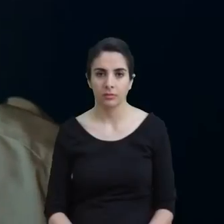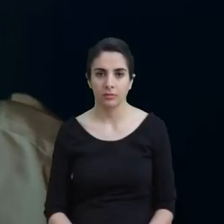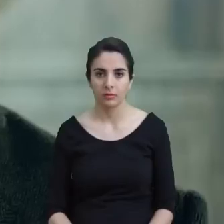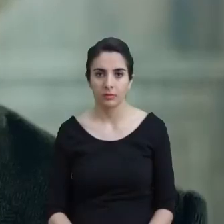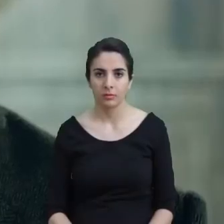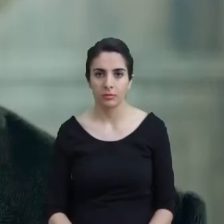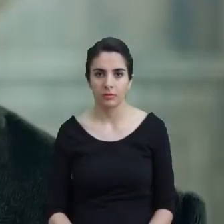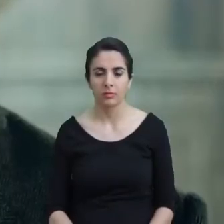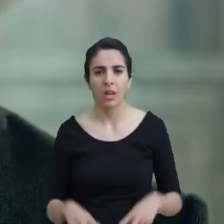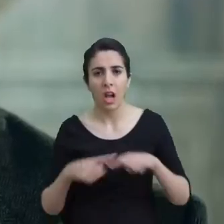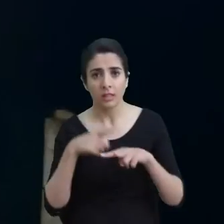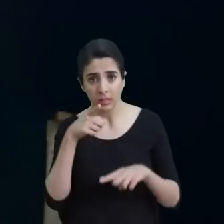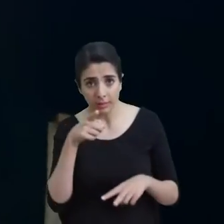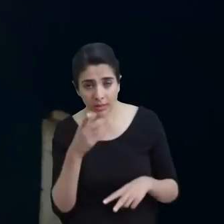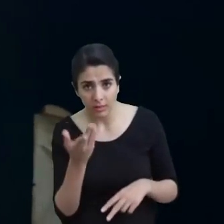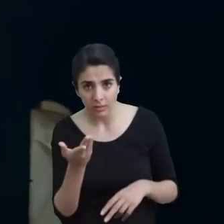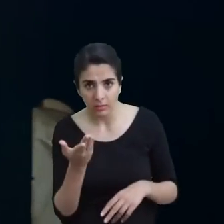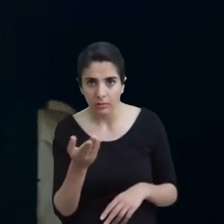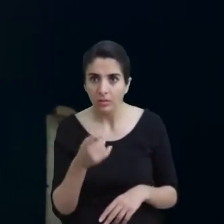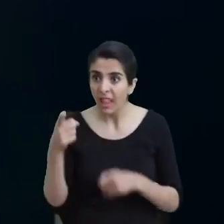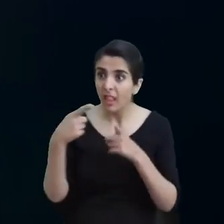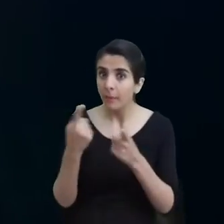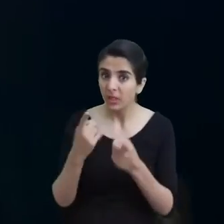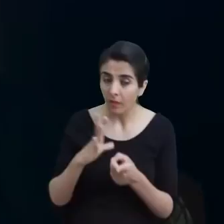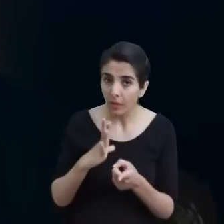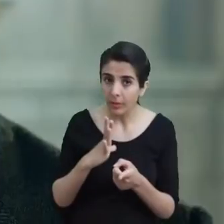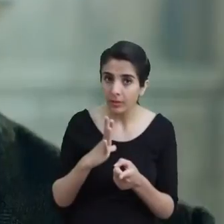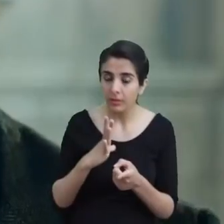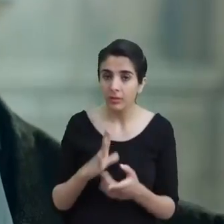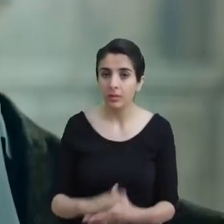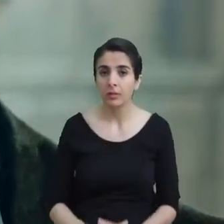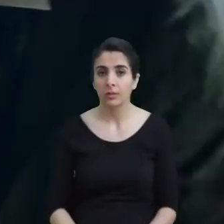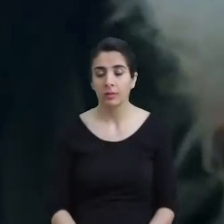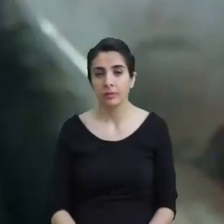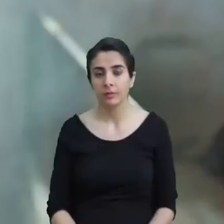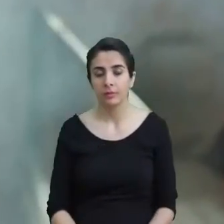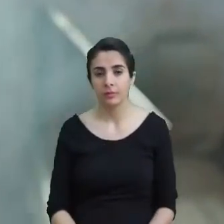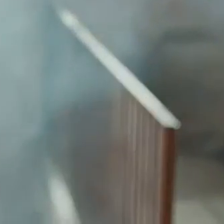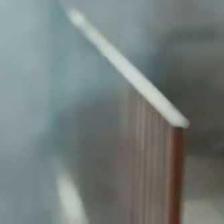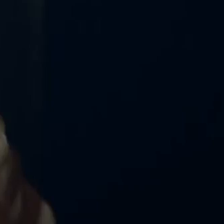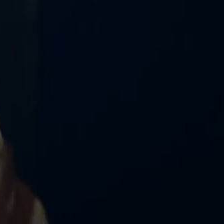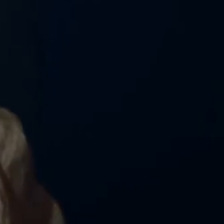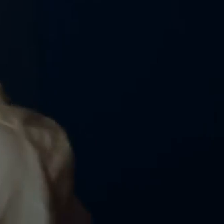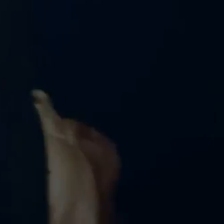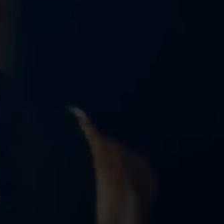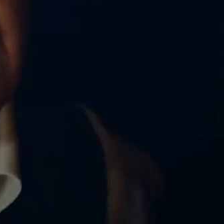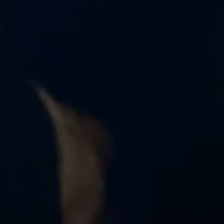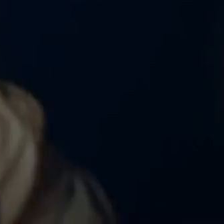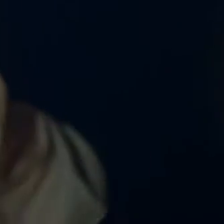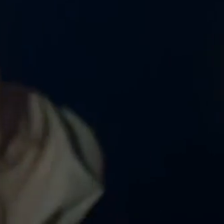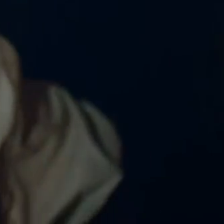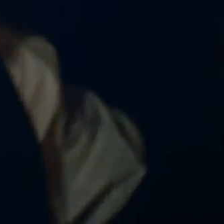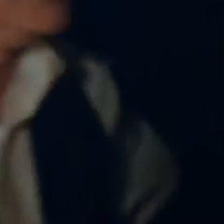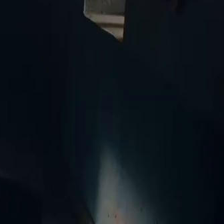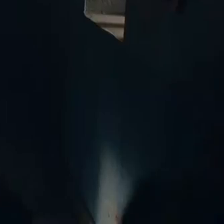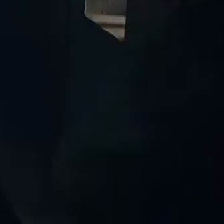etti. Artık sen misin? Seni takip eden var mı? Bıyıklı hiçbir şey demeden içeri girdi. Artin tedirgince bir